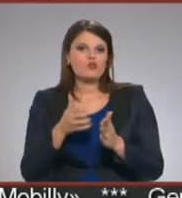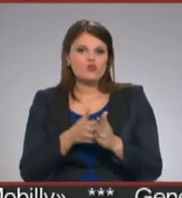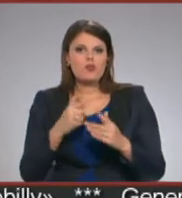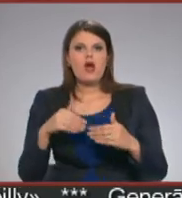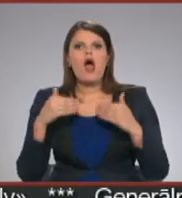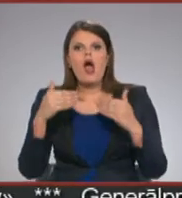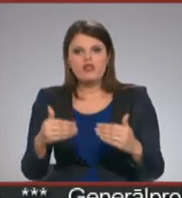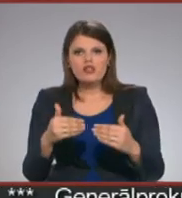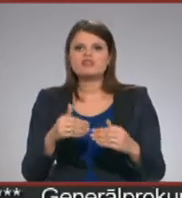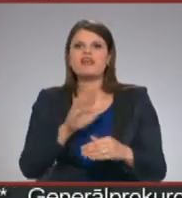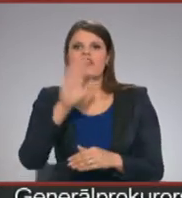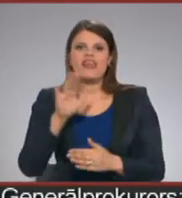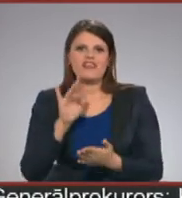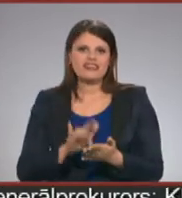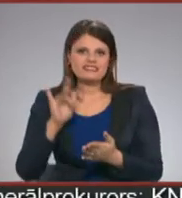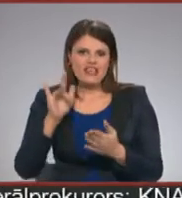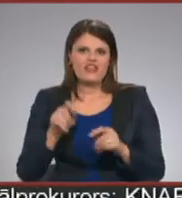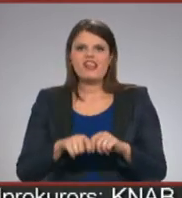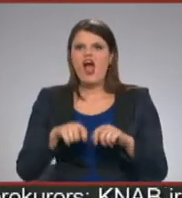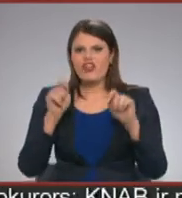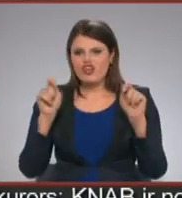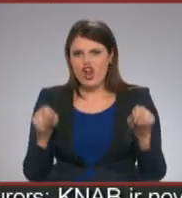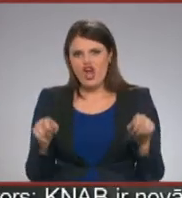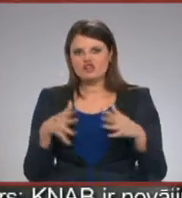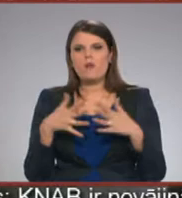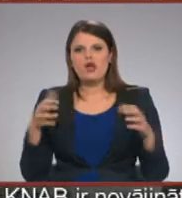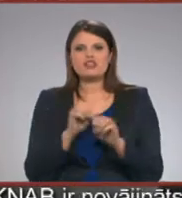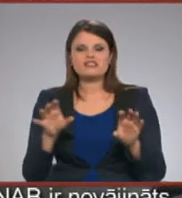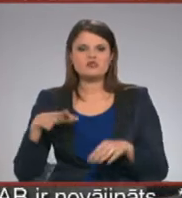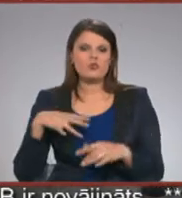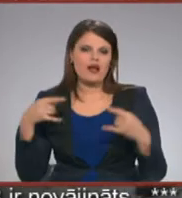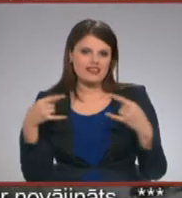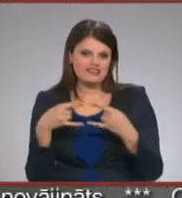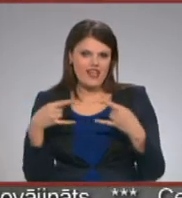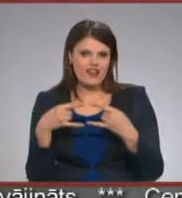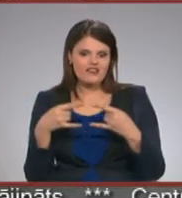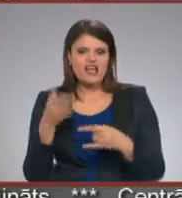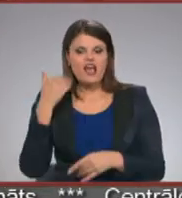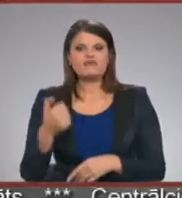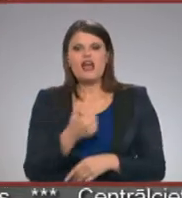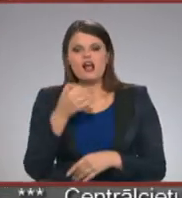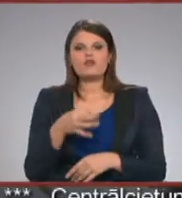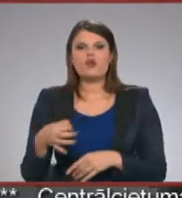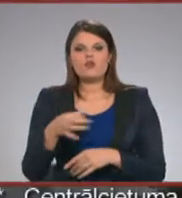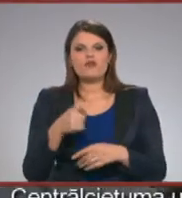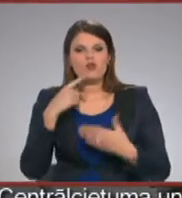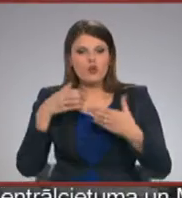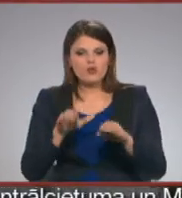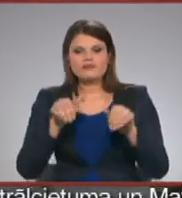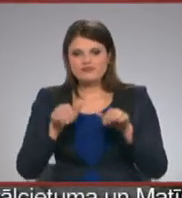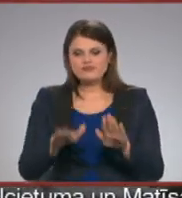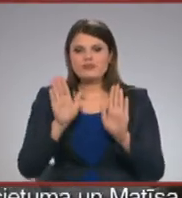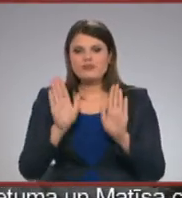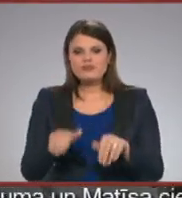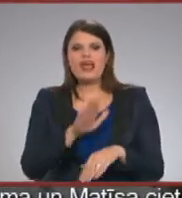dienas centra atklāšanu. Plašāk Ogres televīzija. Aizvadītajā gadā Ķeguma noda dome lēma par dienas centra atklāšanu